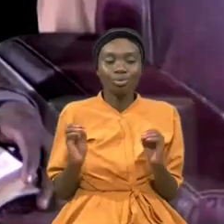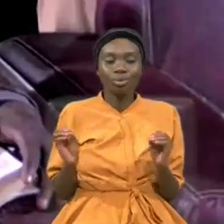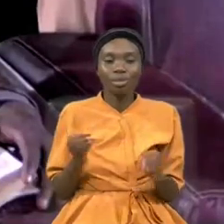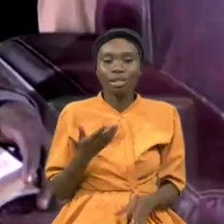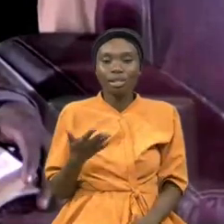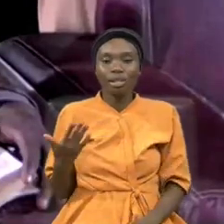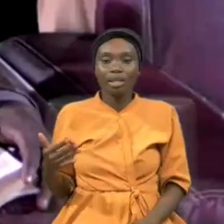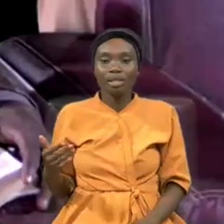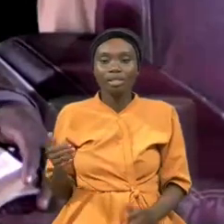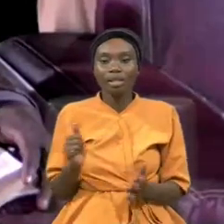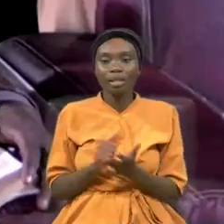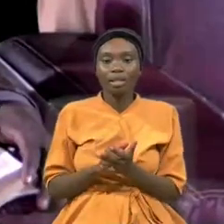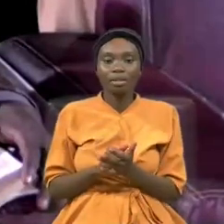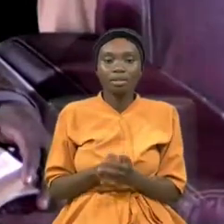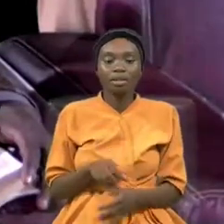sont.